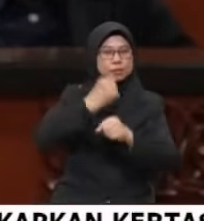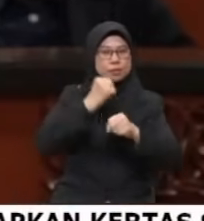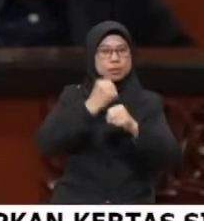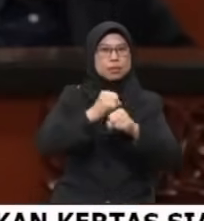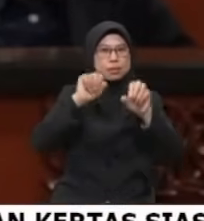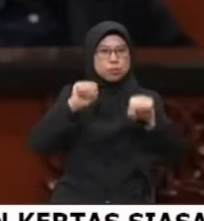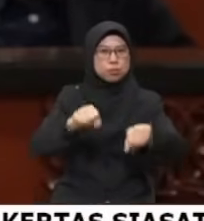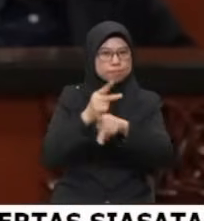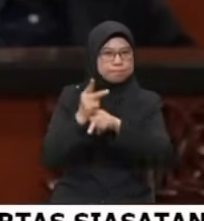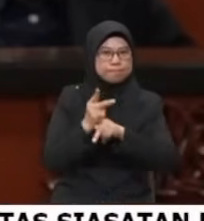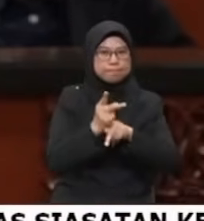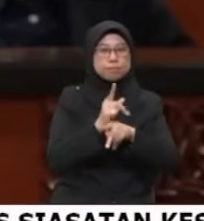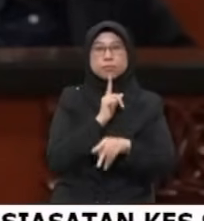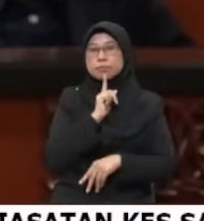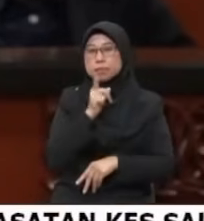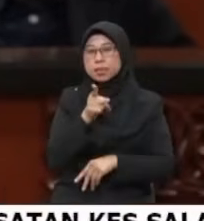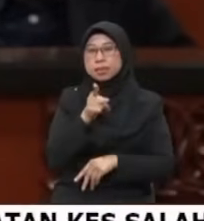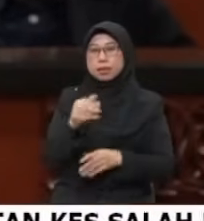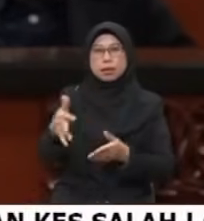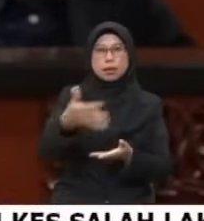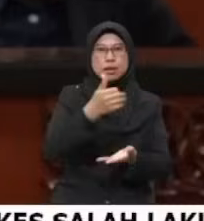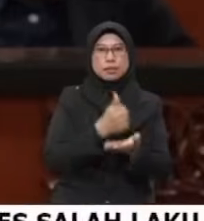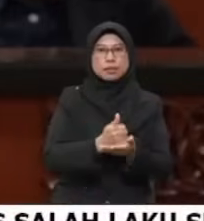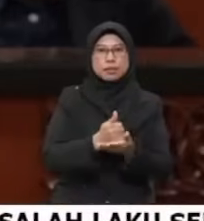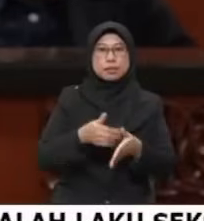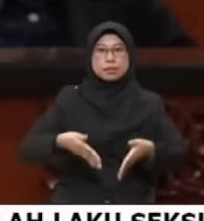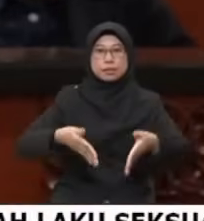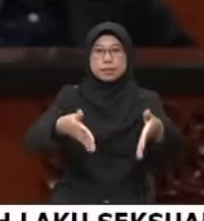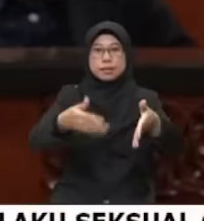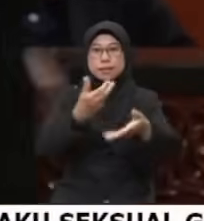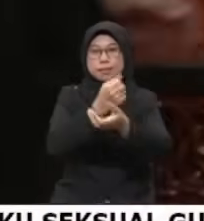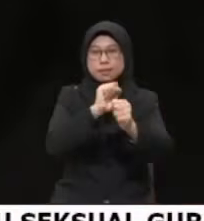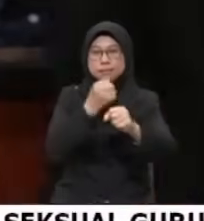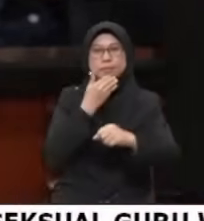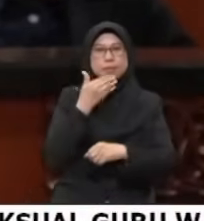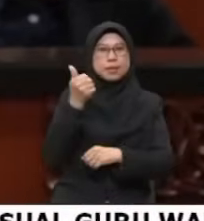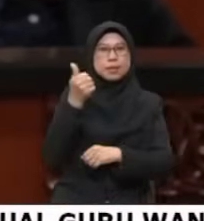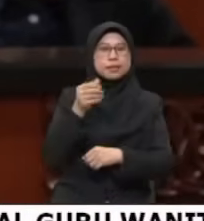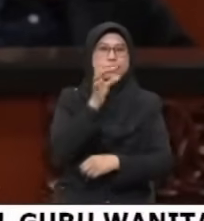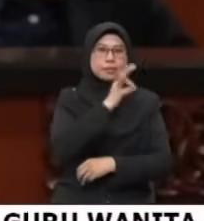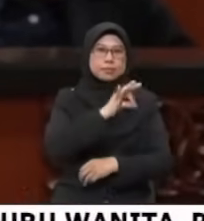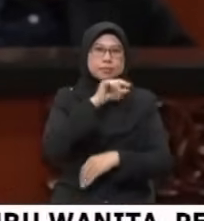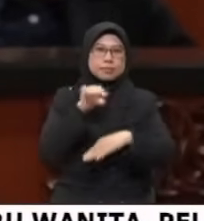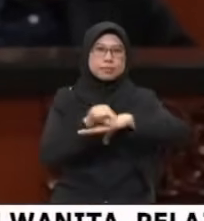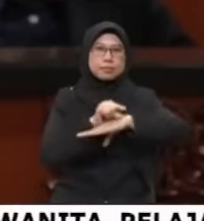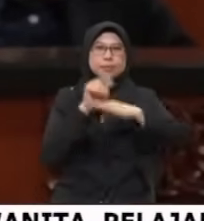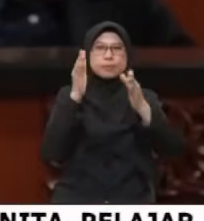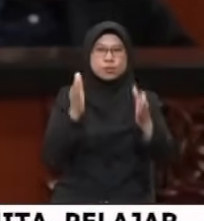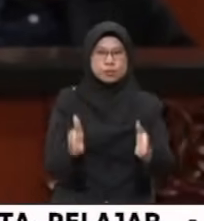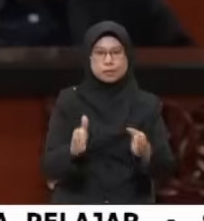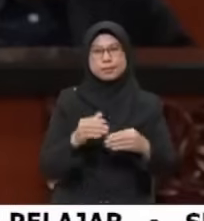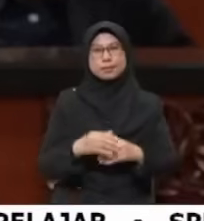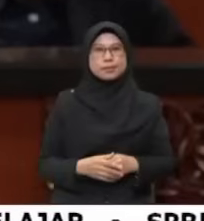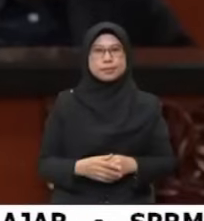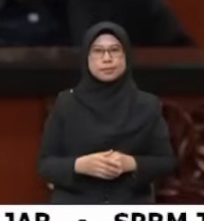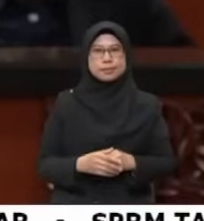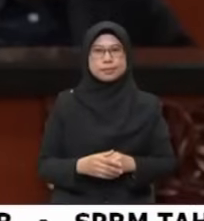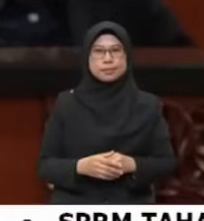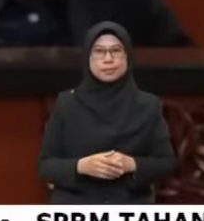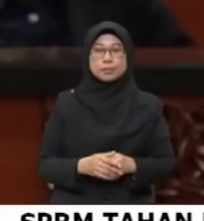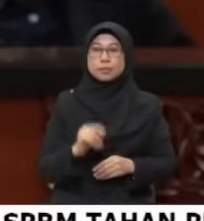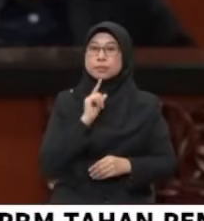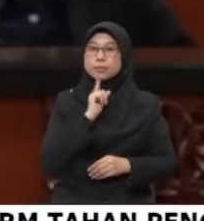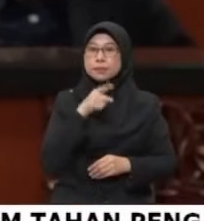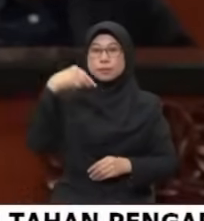Dapat dikawal untuk memastikan hasil yang baik dan bermanfaat kepada pengguna Jalan Raya Jadi bagi